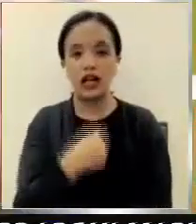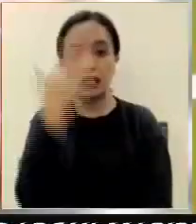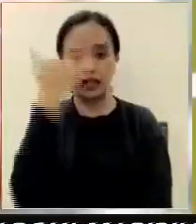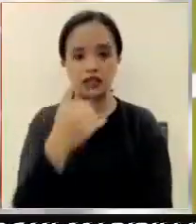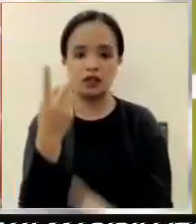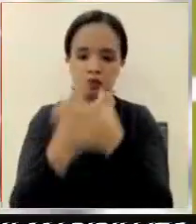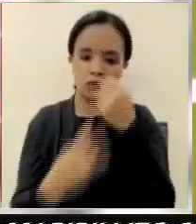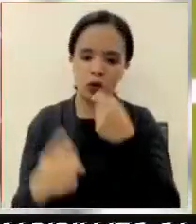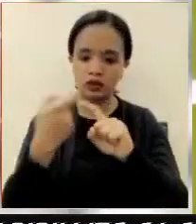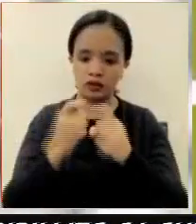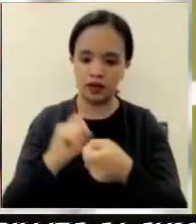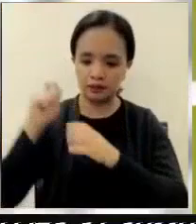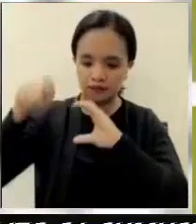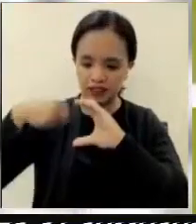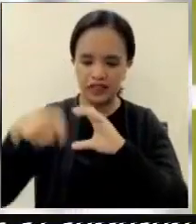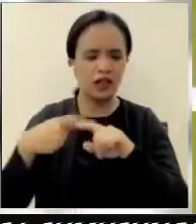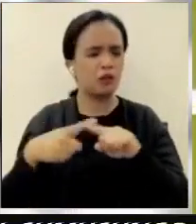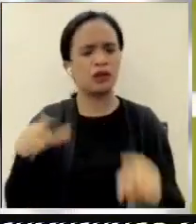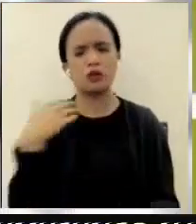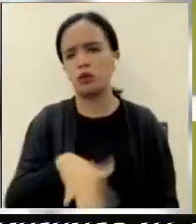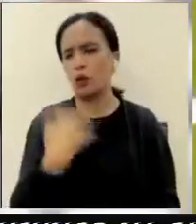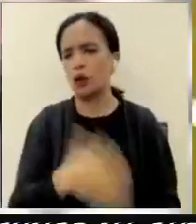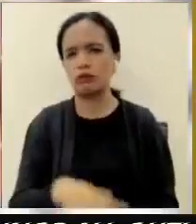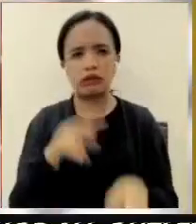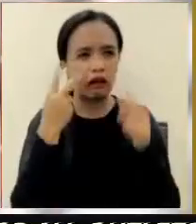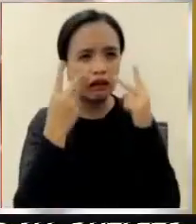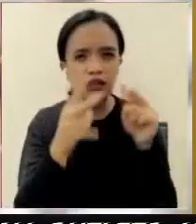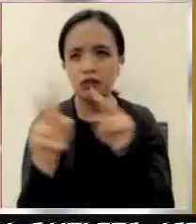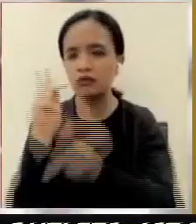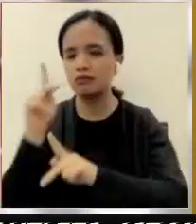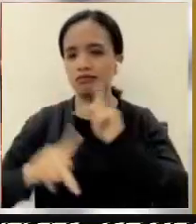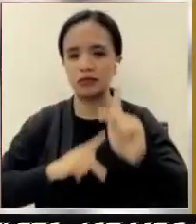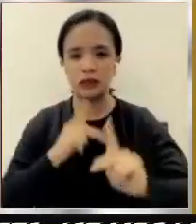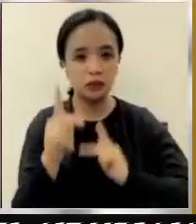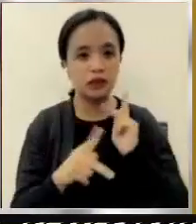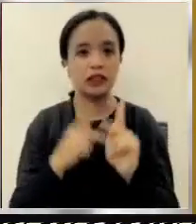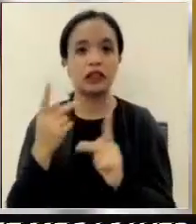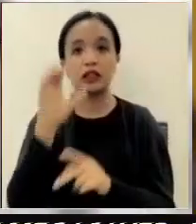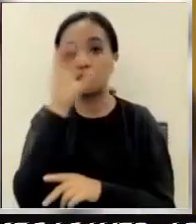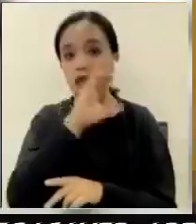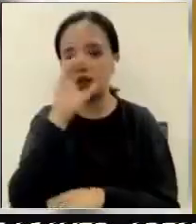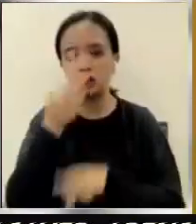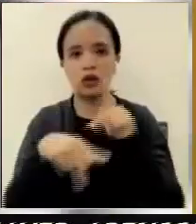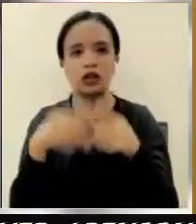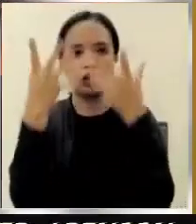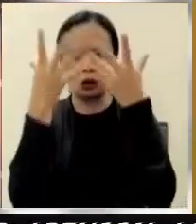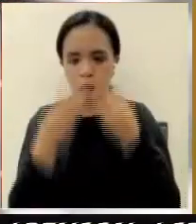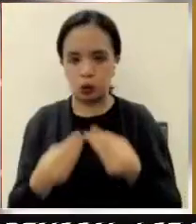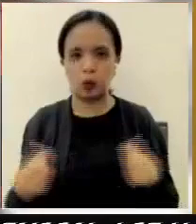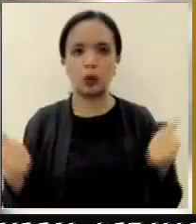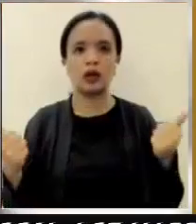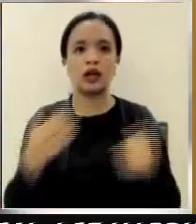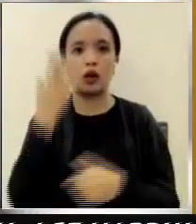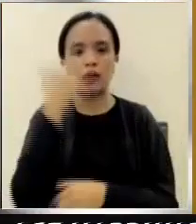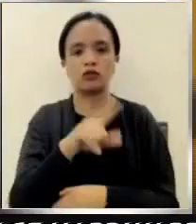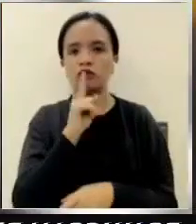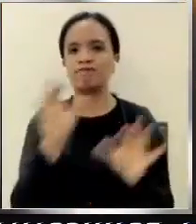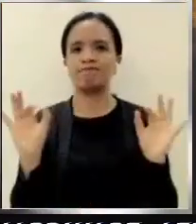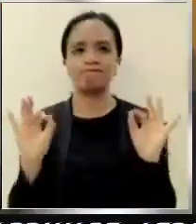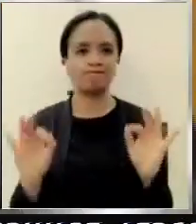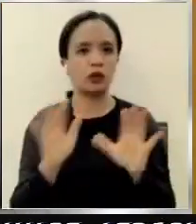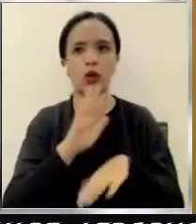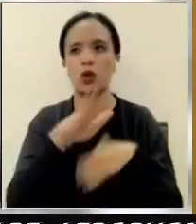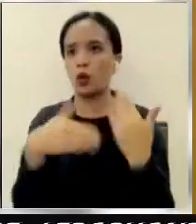taping. Pero grabe, nung nakita namin yung mga tao, yung nakita namin yung mga Cebuano, parang nawala lahat yun kasi sobrang worth it. Lahat, yung